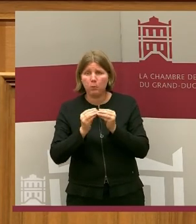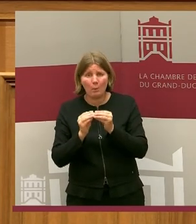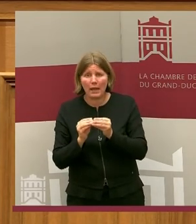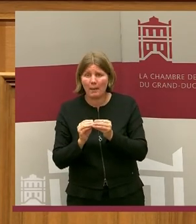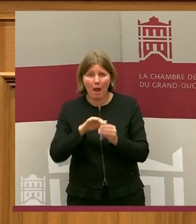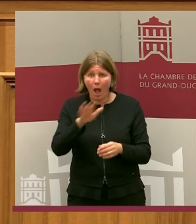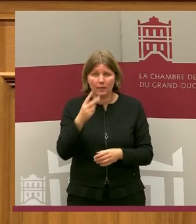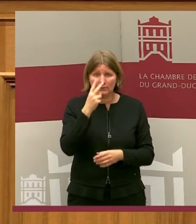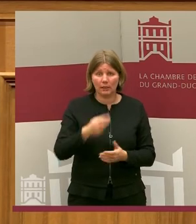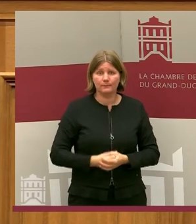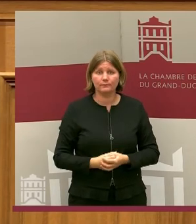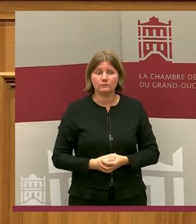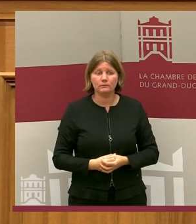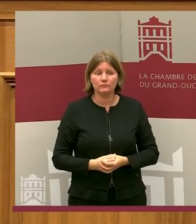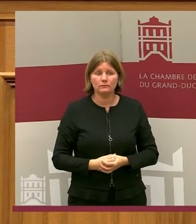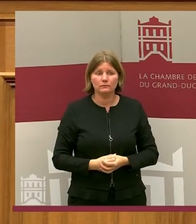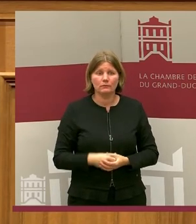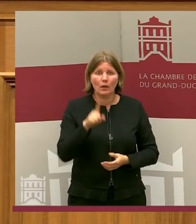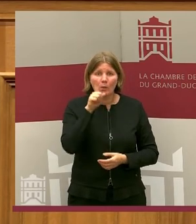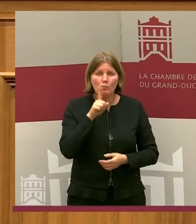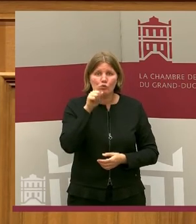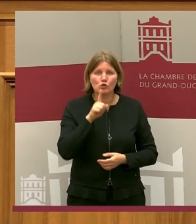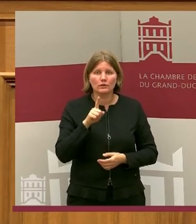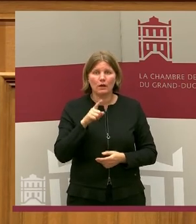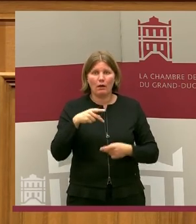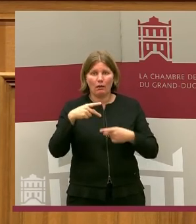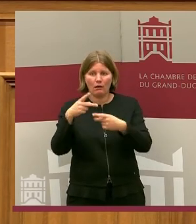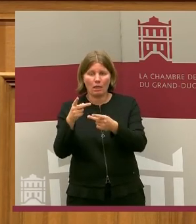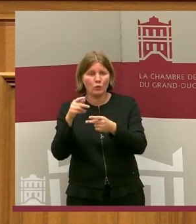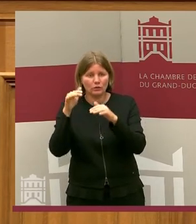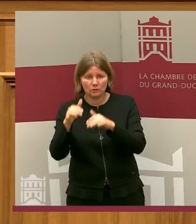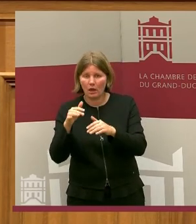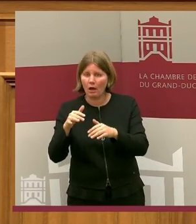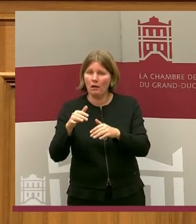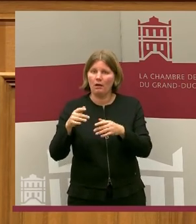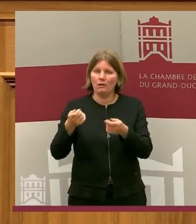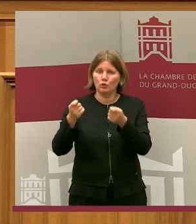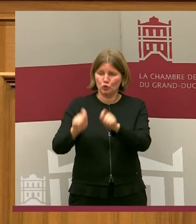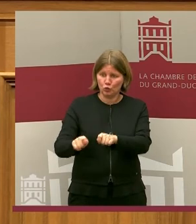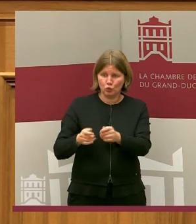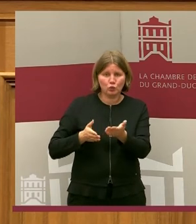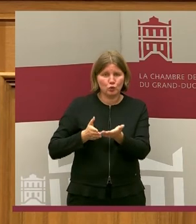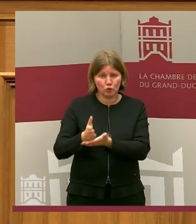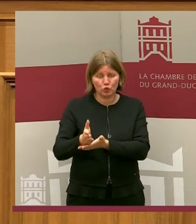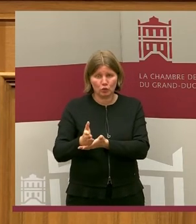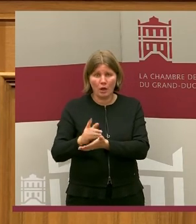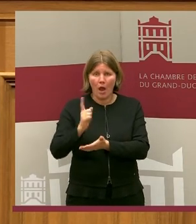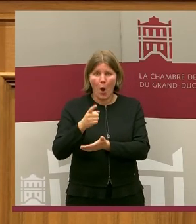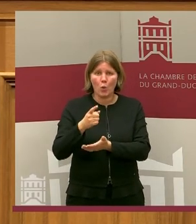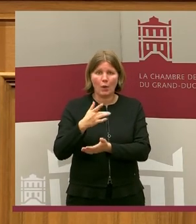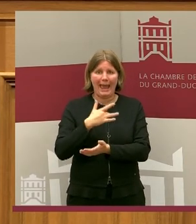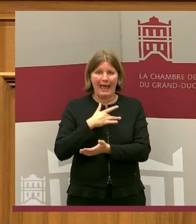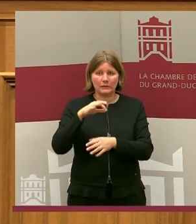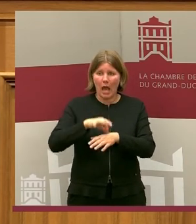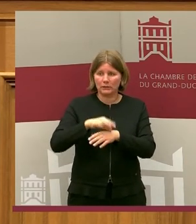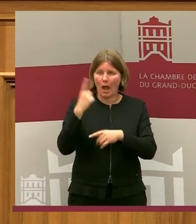sind. Eine Maternität die Woche lang zu Hause, Kardiologen, die im Ende vom Jahr alle guten fort. Die Leute im Norden kann ich bald nicht mehr nach Roden, am